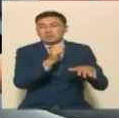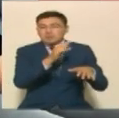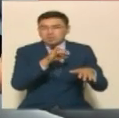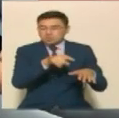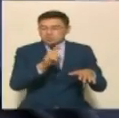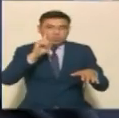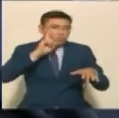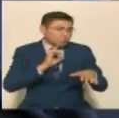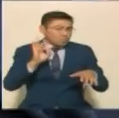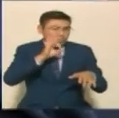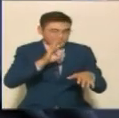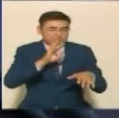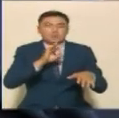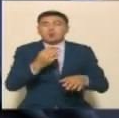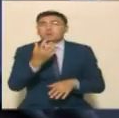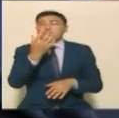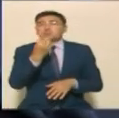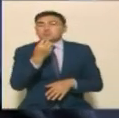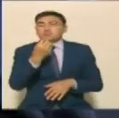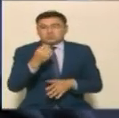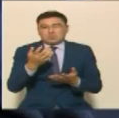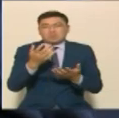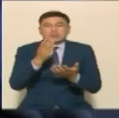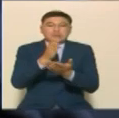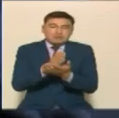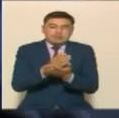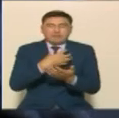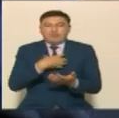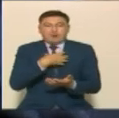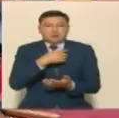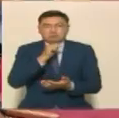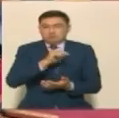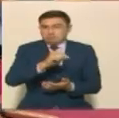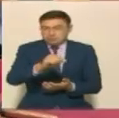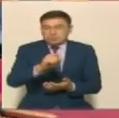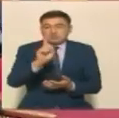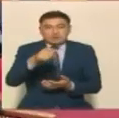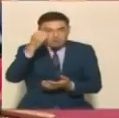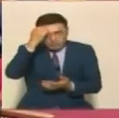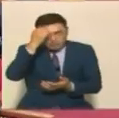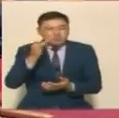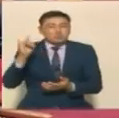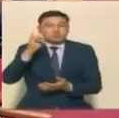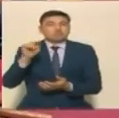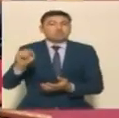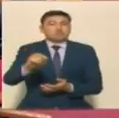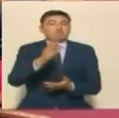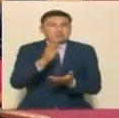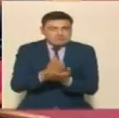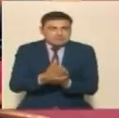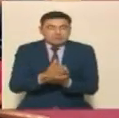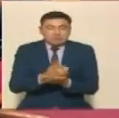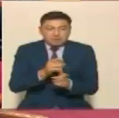қызықтырған. Сондай-ақ Маңғыстау ландшафтының алуан түрлілігі мен осындағы жалпыұлттық маңызға ие киелі ескерткіштер таңдандырған. Айта кетейік, дәл осы